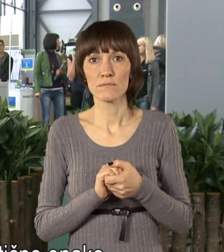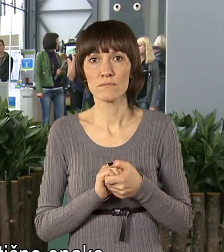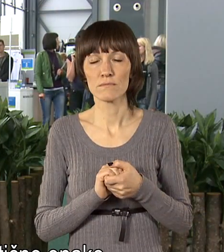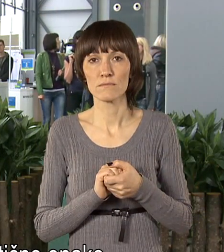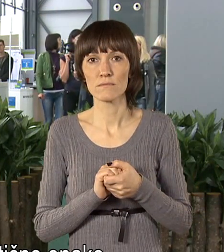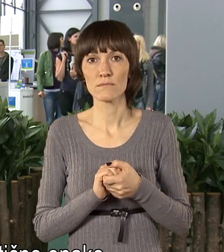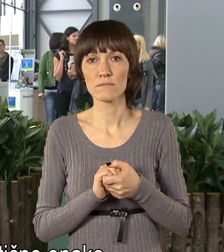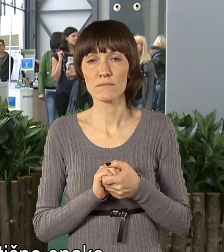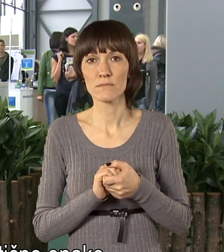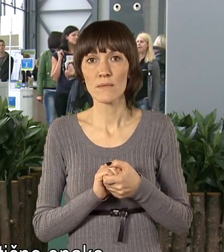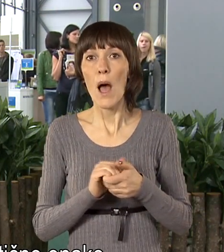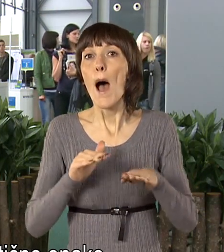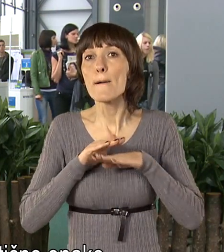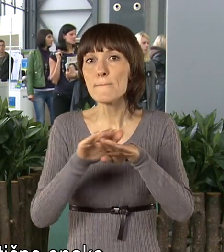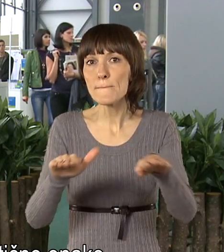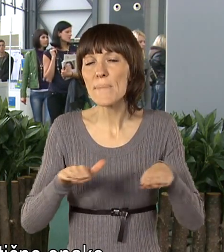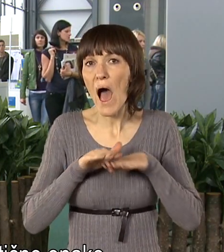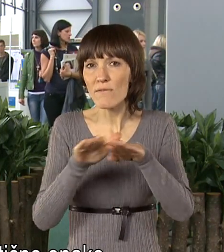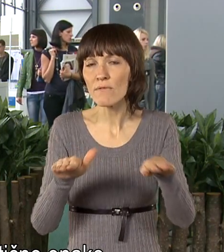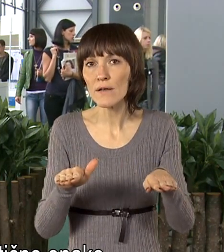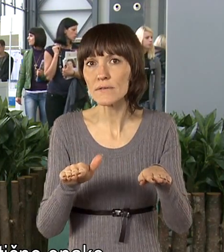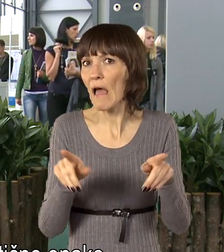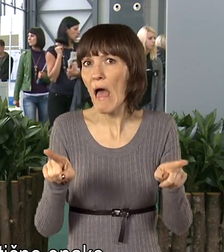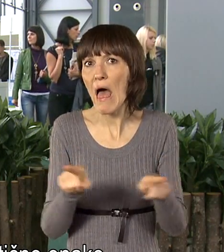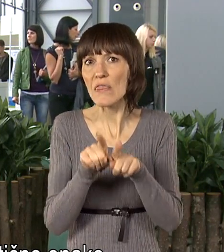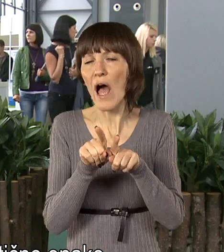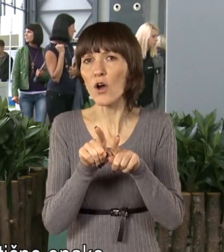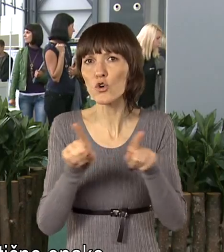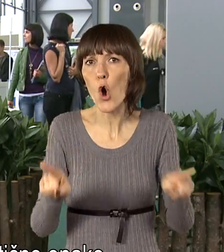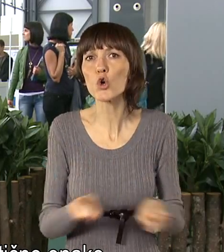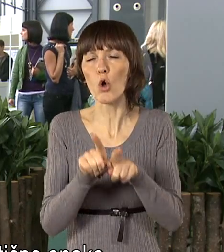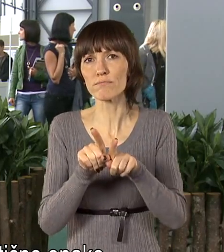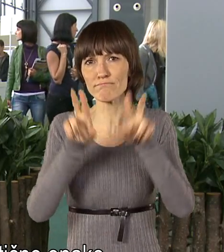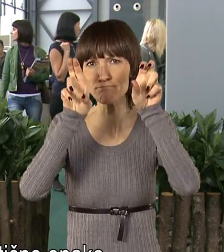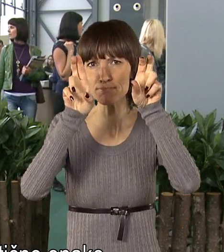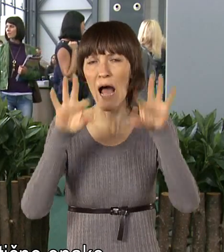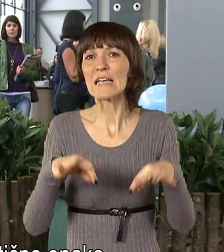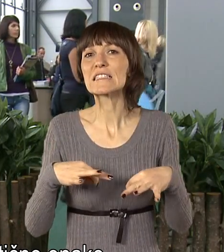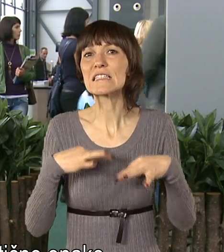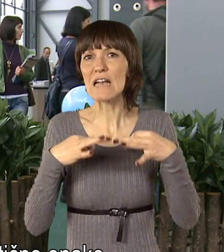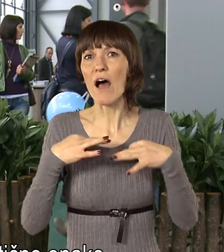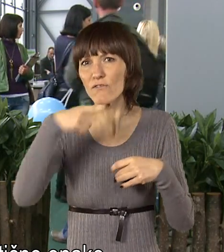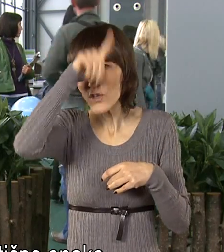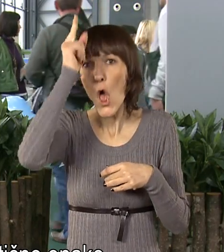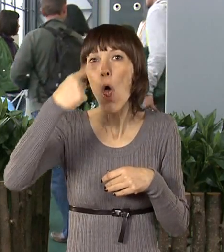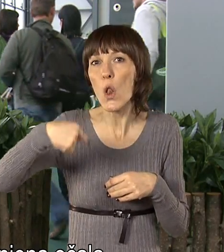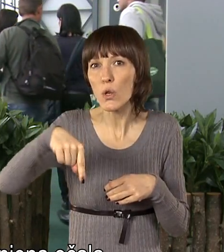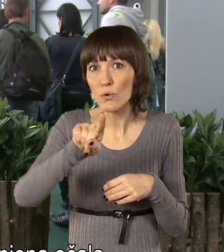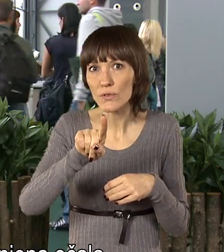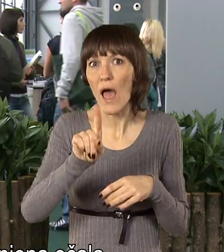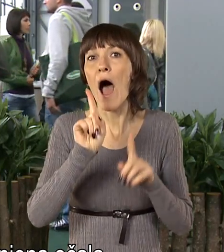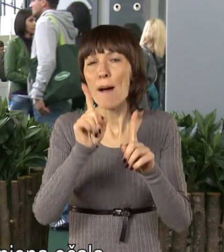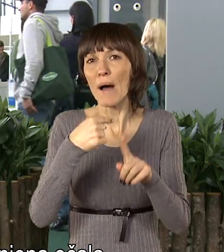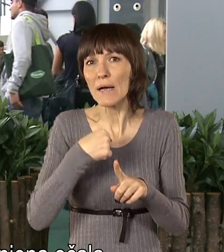Plavanje je pa praktično enako, kakor je pri, rečemo temu, zdravih, ne, pod navednicami. Razlika je v tem samo, da